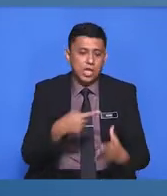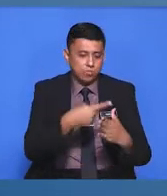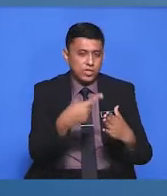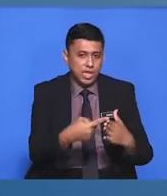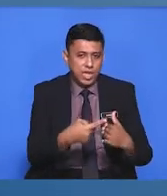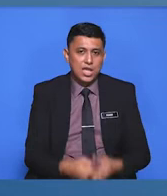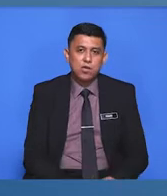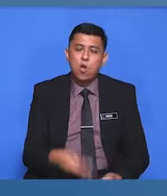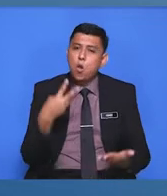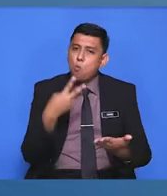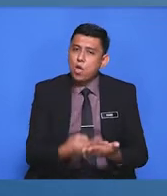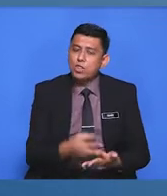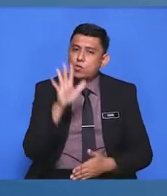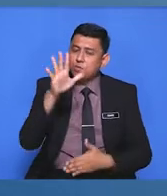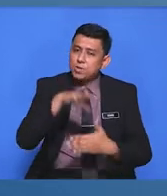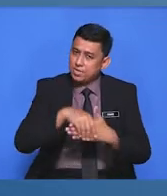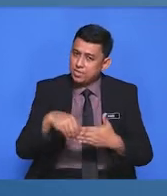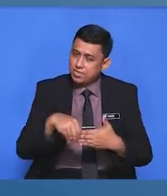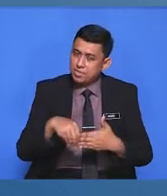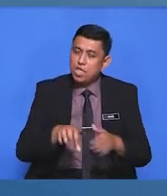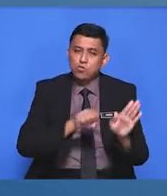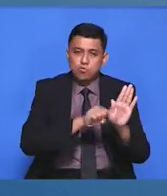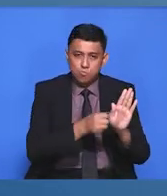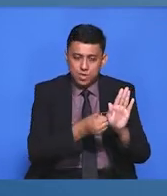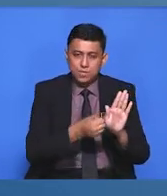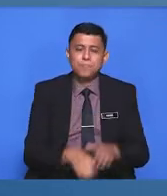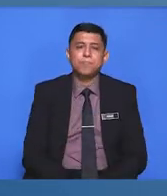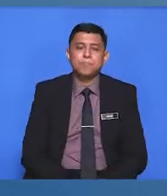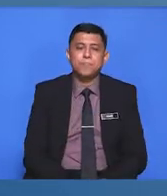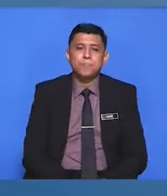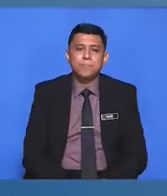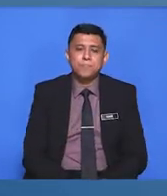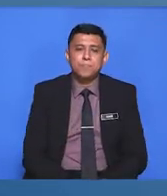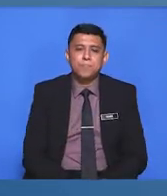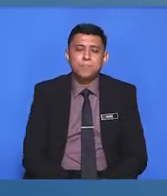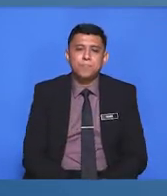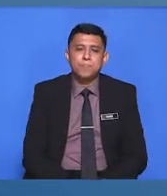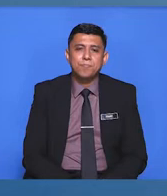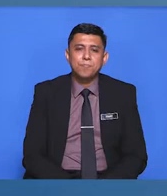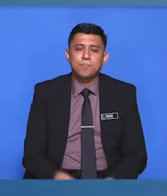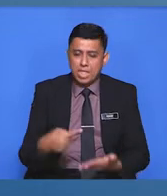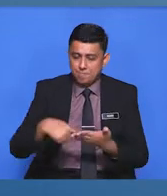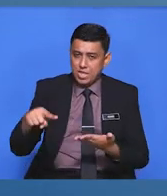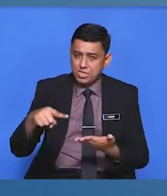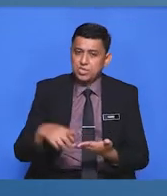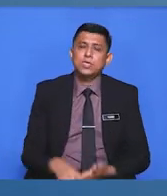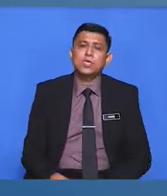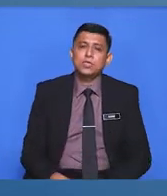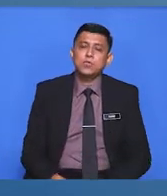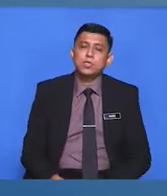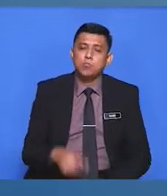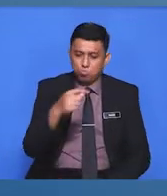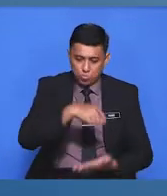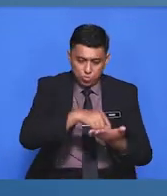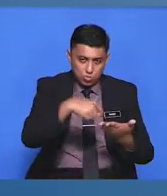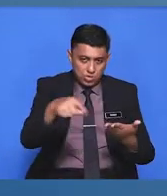Kemudian, wang saku RM5 di ruangan sumber. Pada ruangan belanja pula,